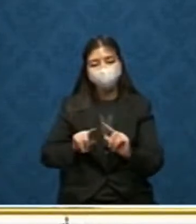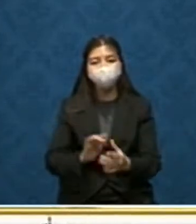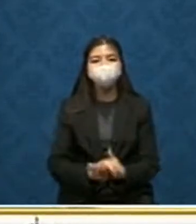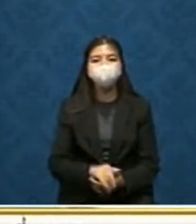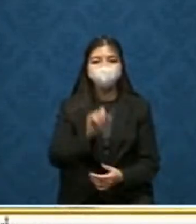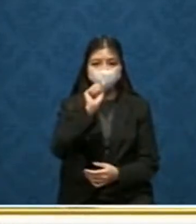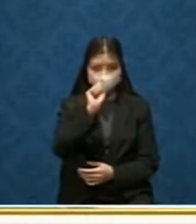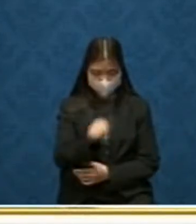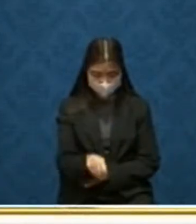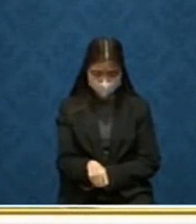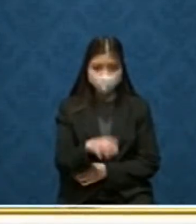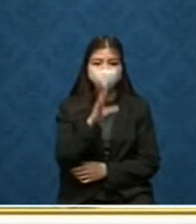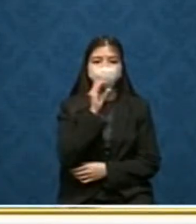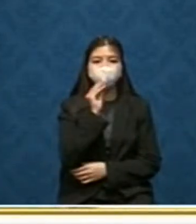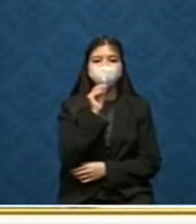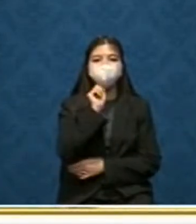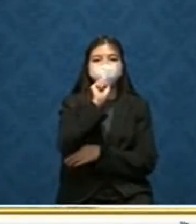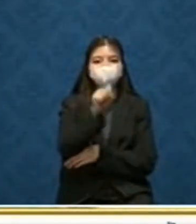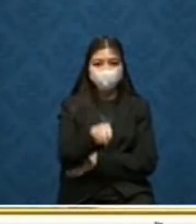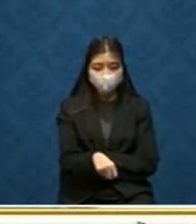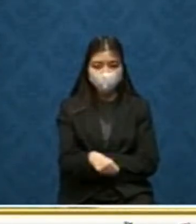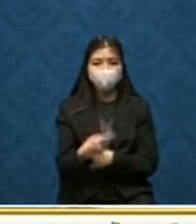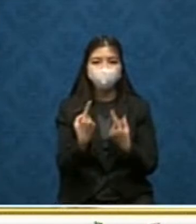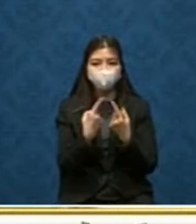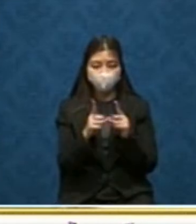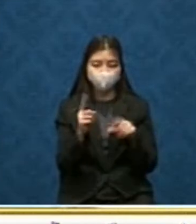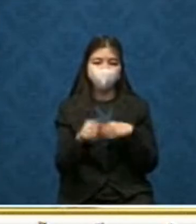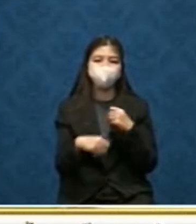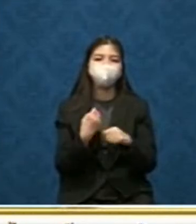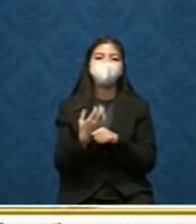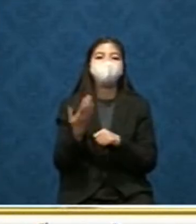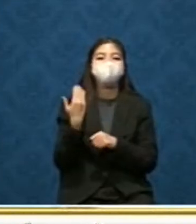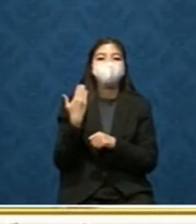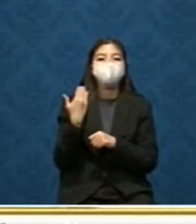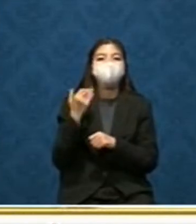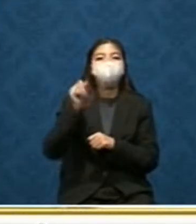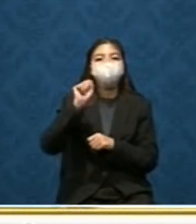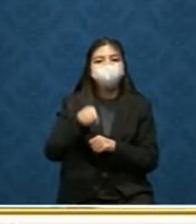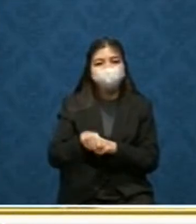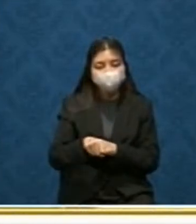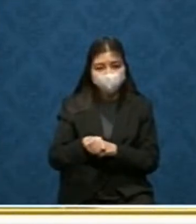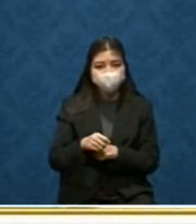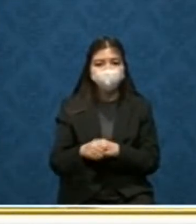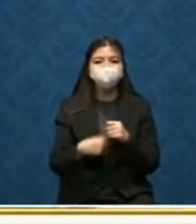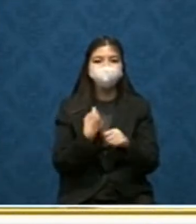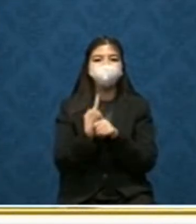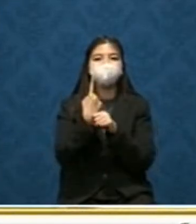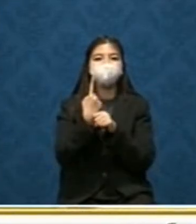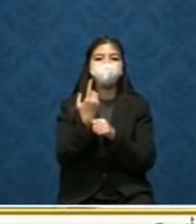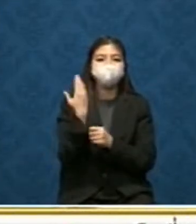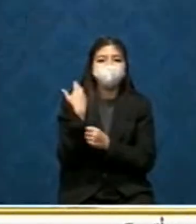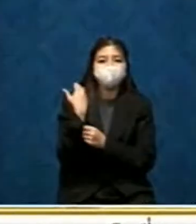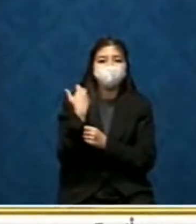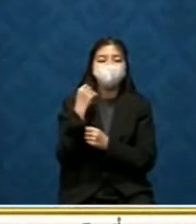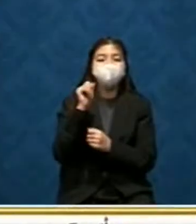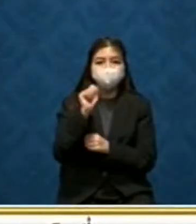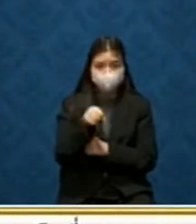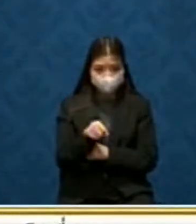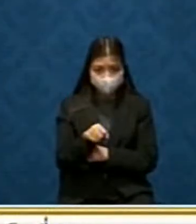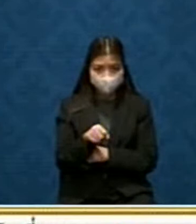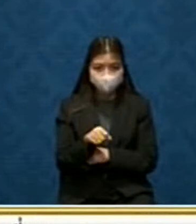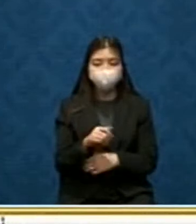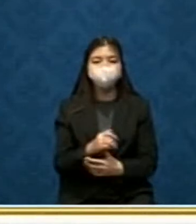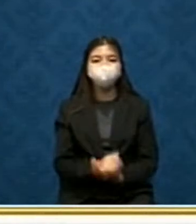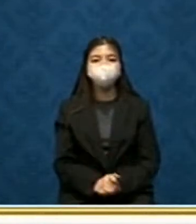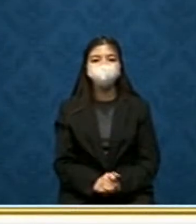ที่ท่พูดมาทั้หมดนี่ มันเป็นเหตุการณ์ทเพ่งเกิดปีที่แล้วปีที่แล้วทประทาน ที่ท่ดอนพดปีที่แล้วกัปี